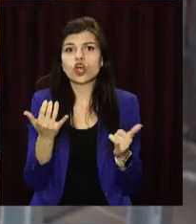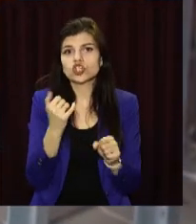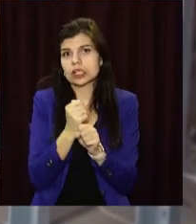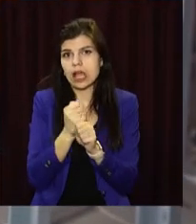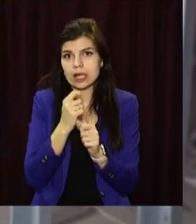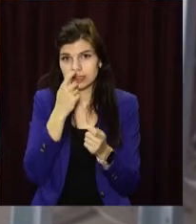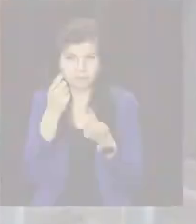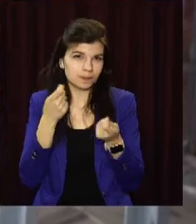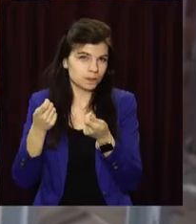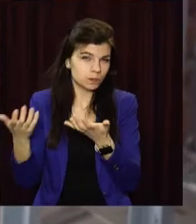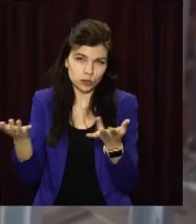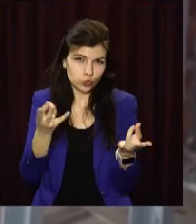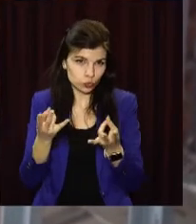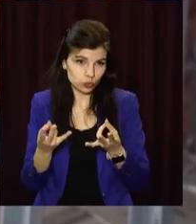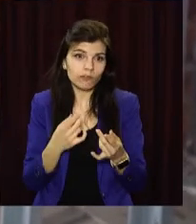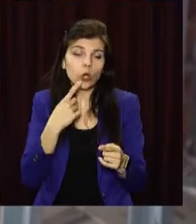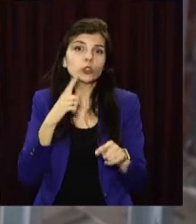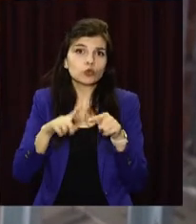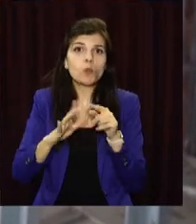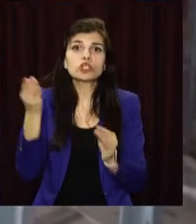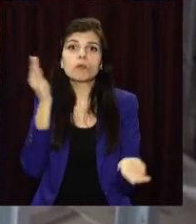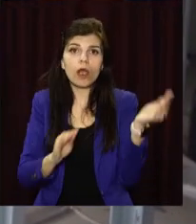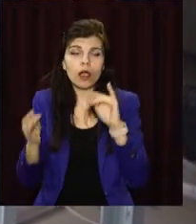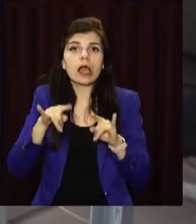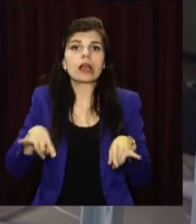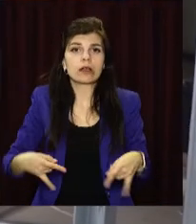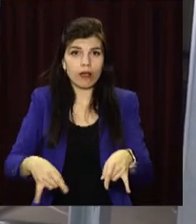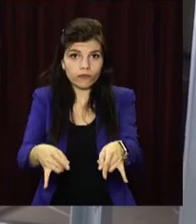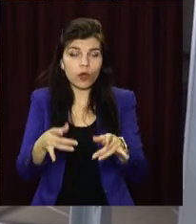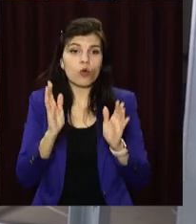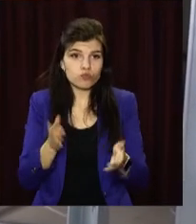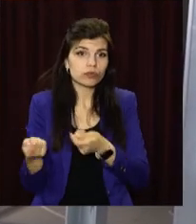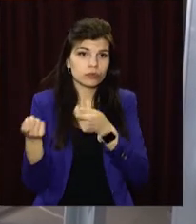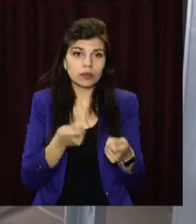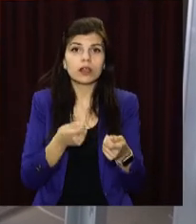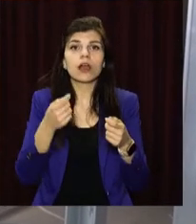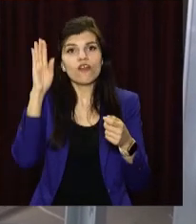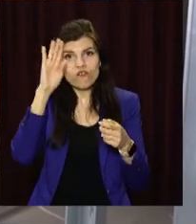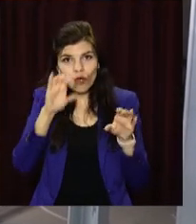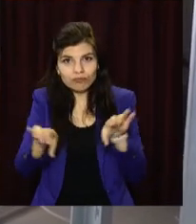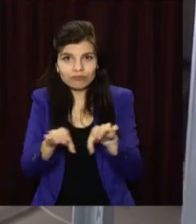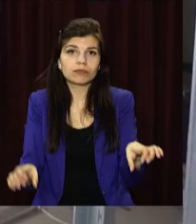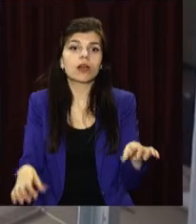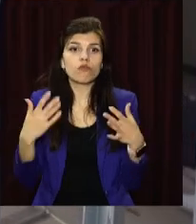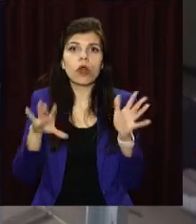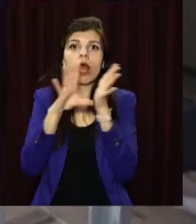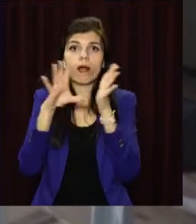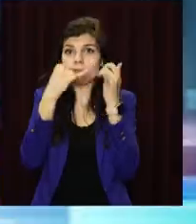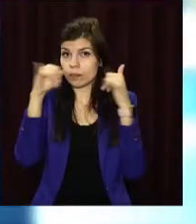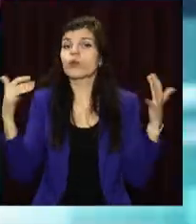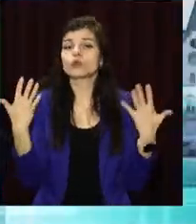работы. Да, скоро будет шпаклевка, кафель здесь, будет завозиться сантехника, вода уже разведена, электрика